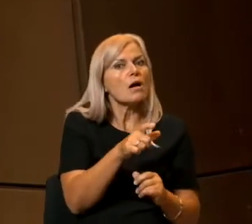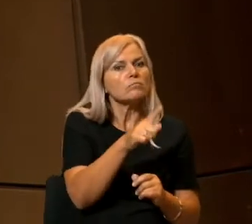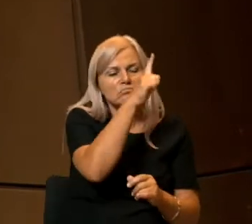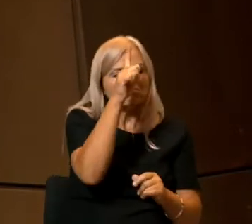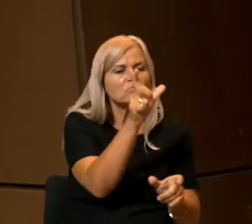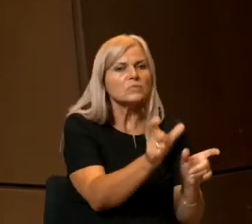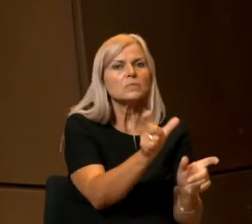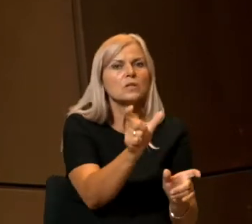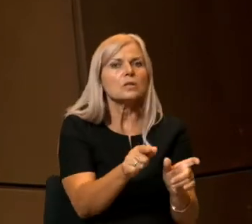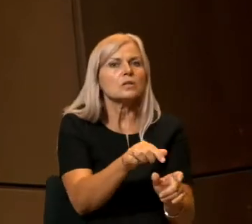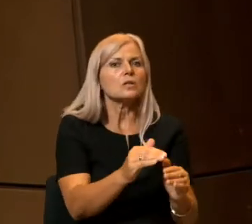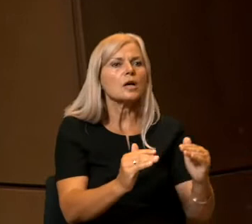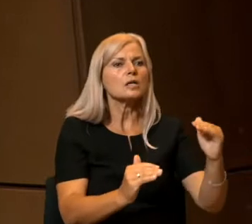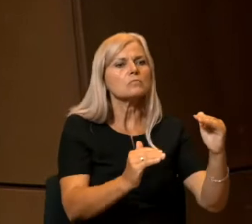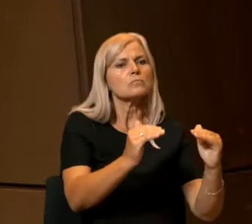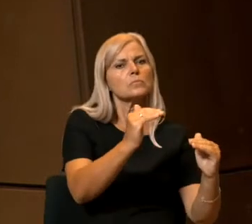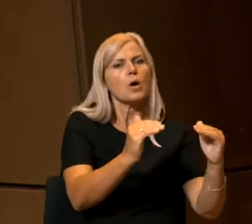stabilizacji